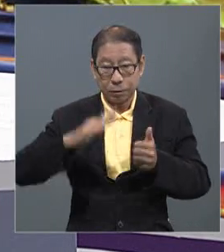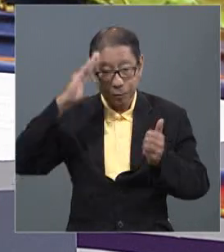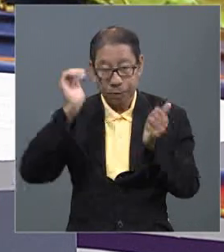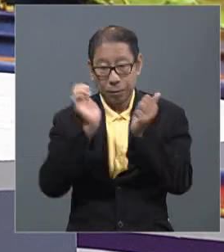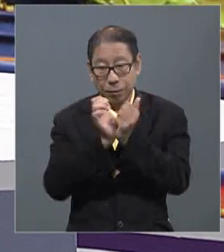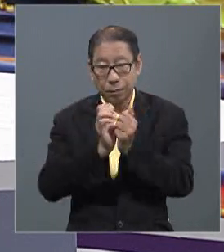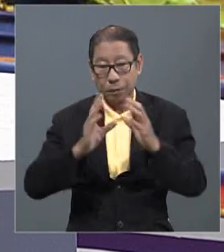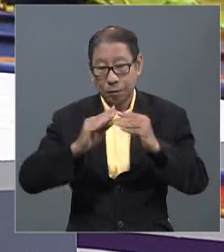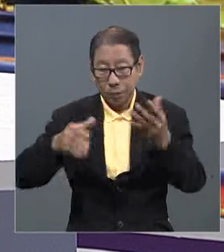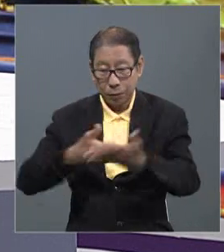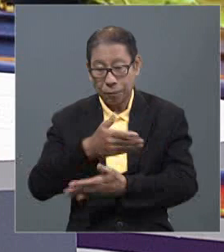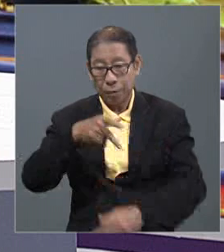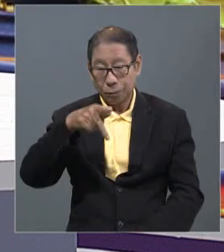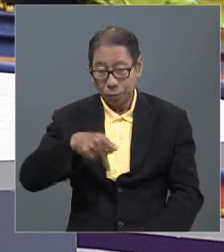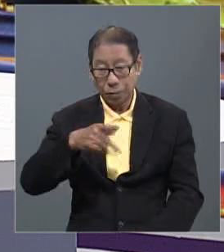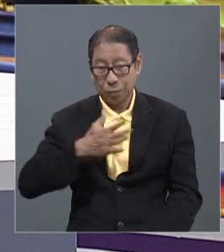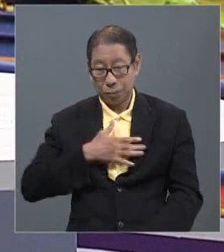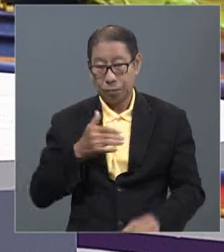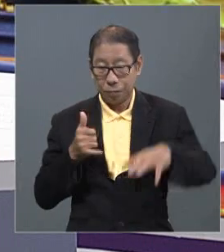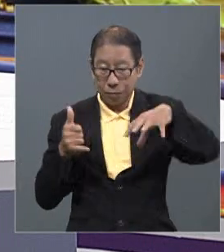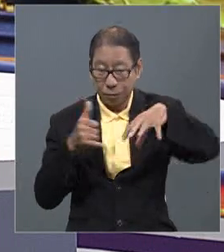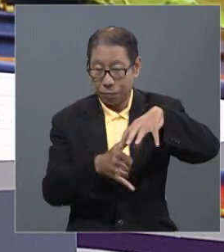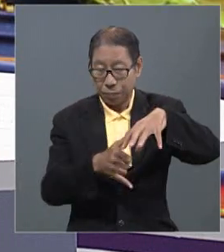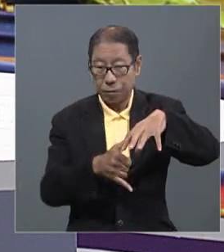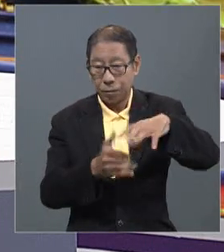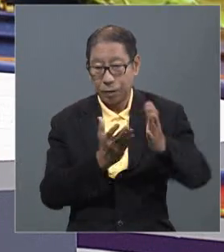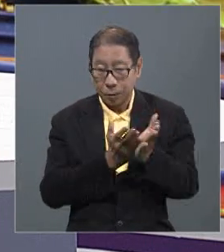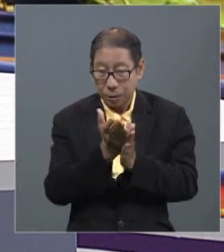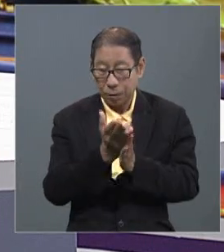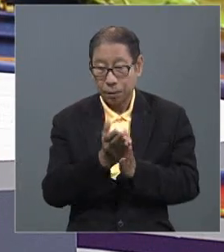ตร.ที่จะเกิดขึ้นวันพุธเนี่ยผมมีสิทธิ์เข้านะแต่ผมไม่เข้าเพราะว่าถือว่าให้เกียรตินะ